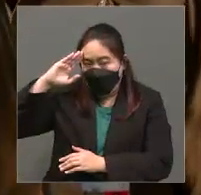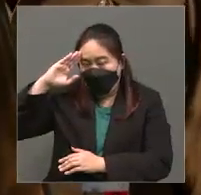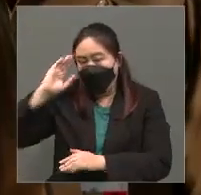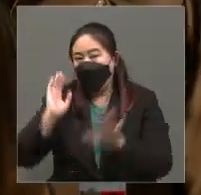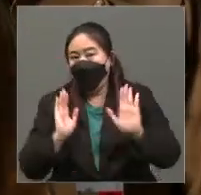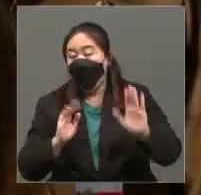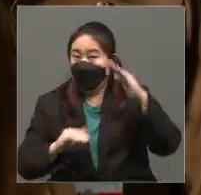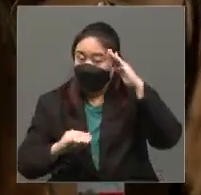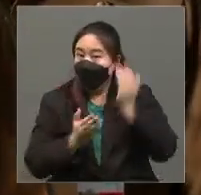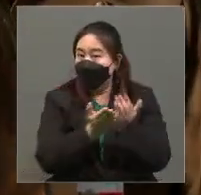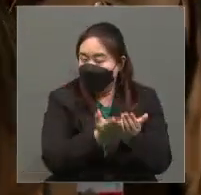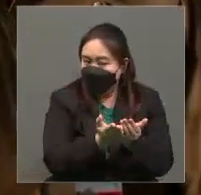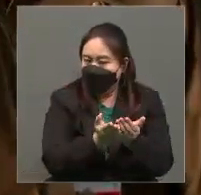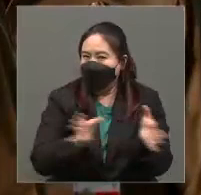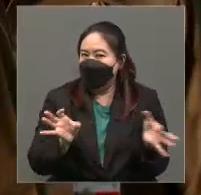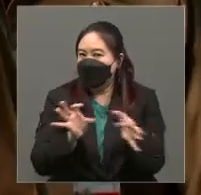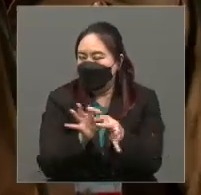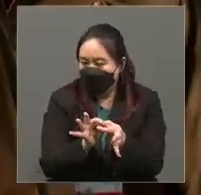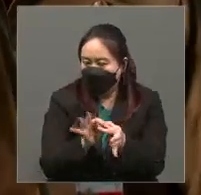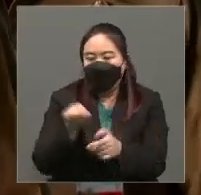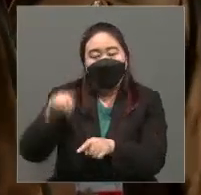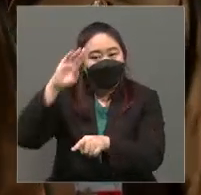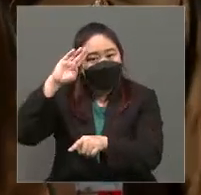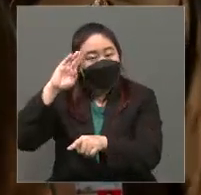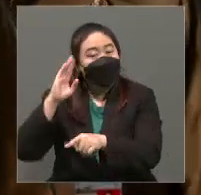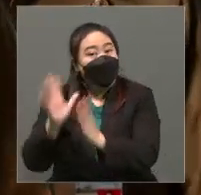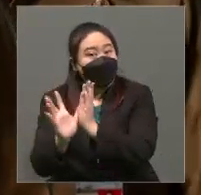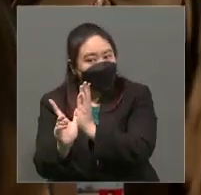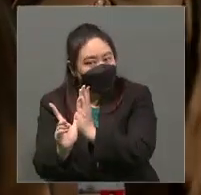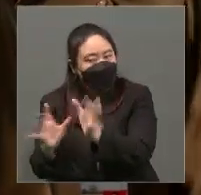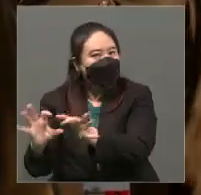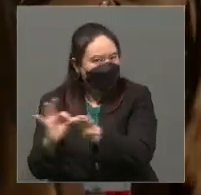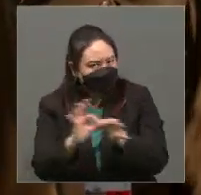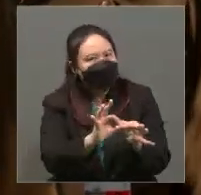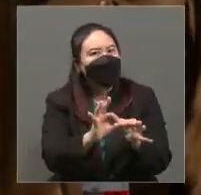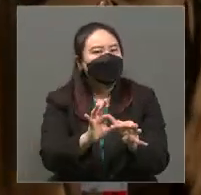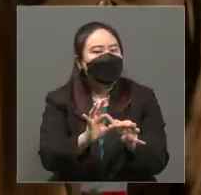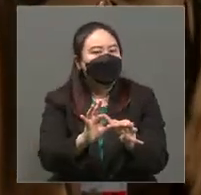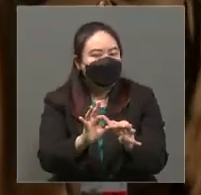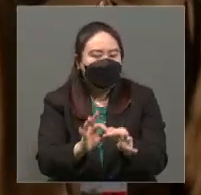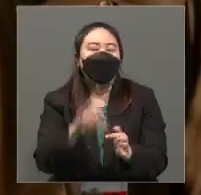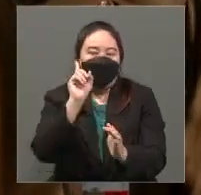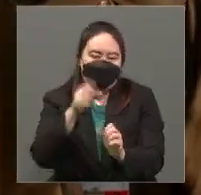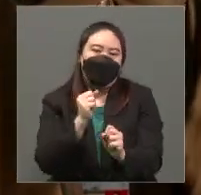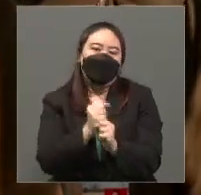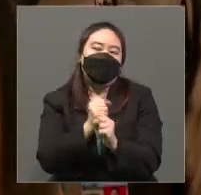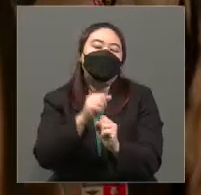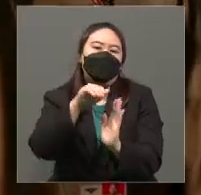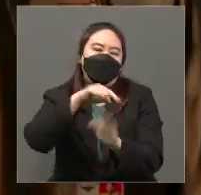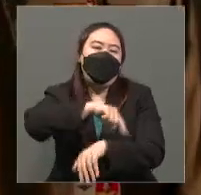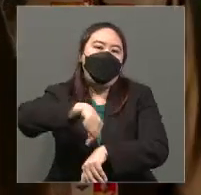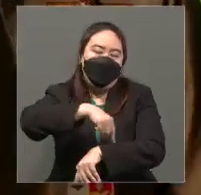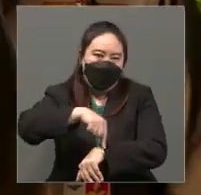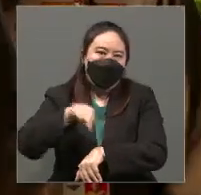ฐานเรือศูนย์การขนหน้าในพื้นที่สัตหีบด้วยทั้งหมดนะไม่ได้นิ่งนอนใจเพื่อการสืบสวนต้องใช้เวลานะครับมีขั้นมีตอนของเ